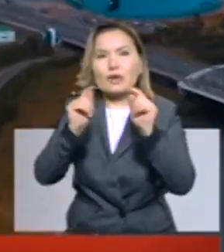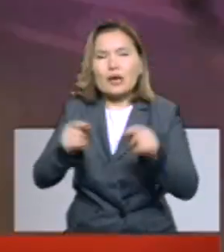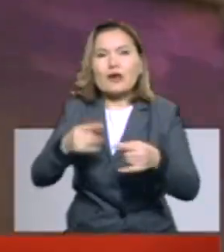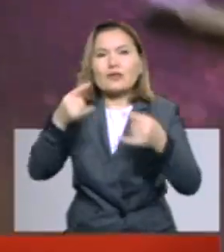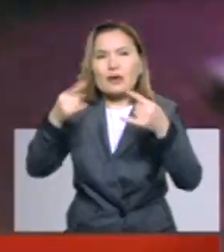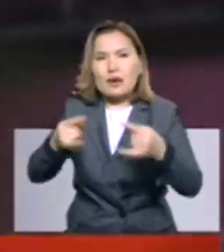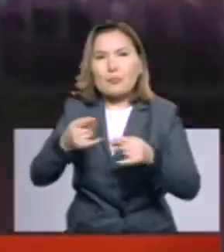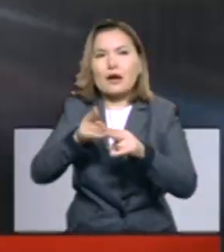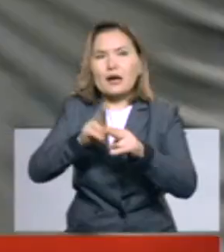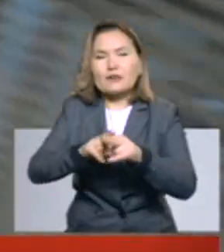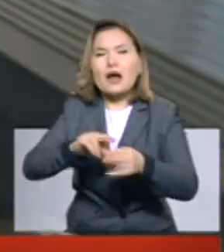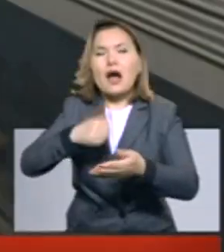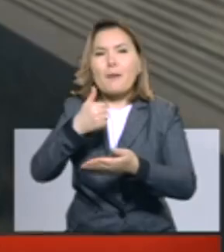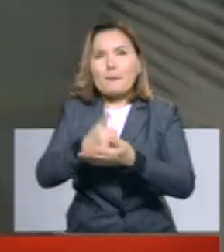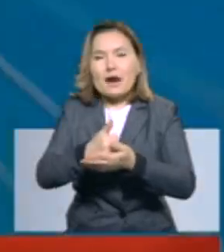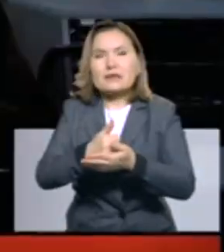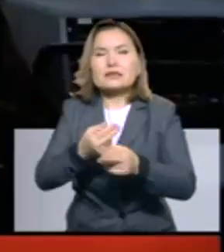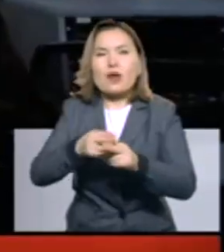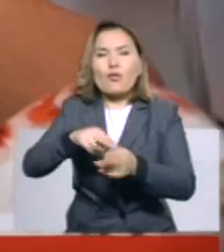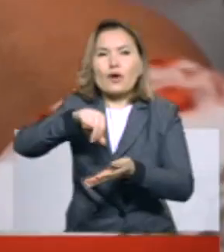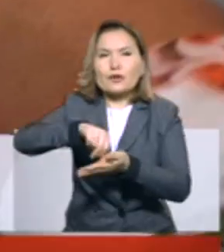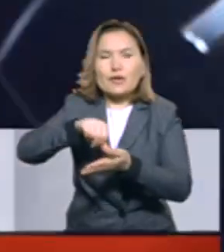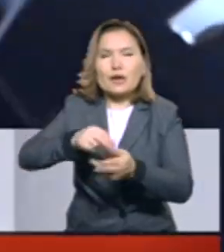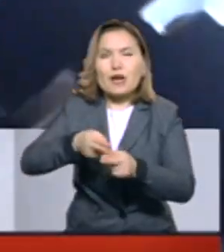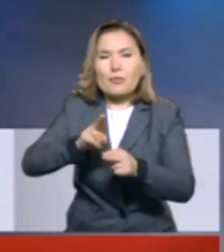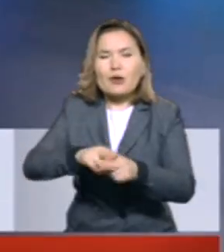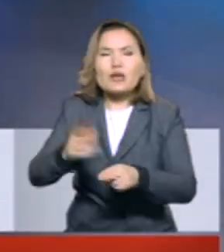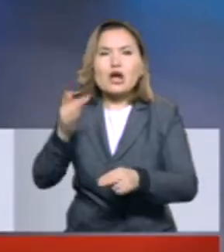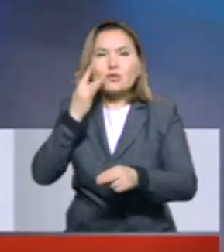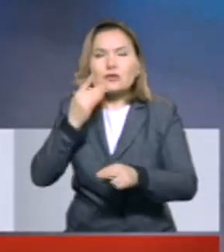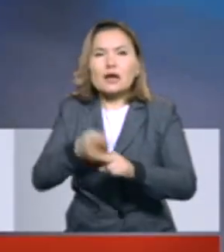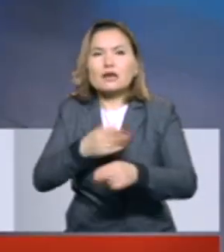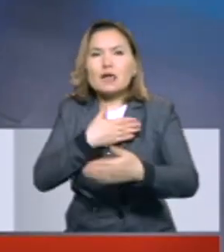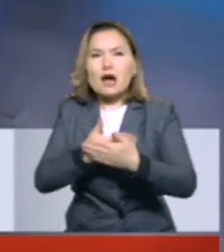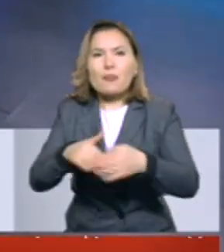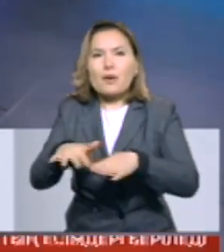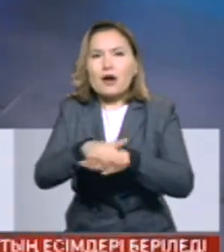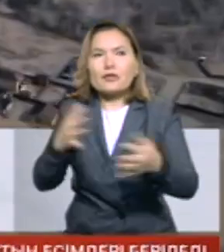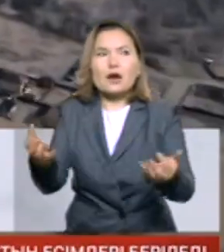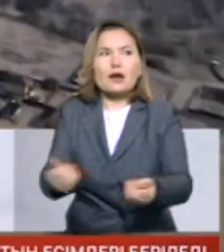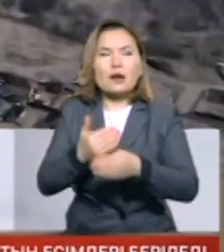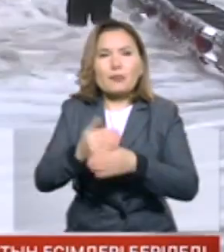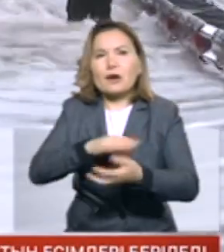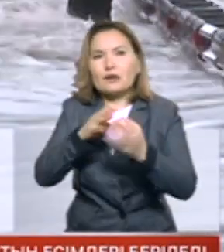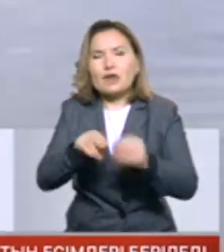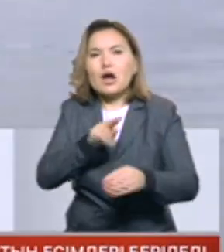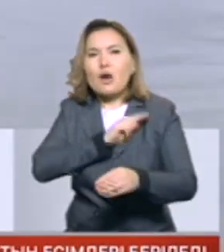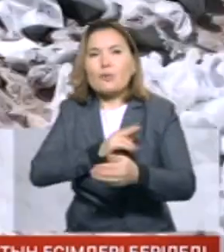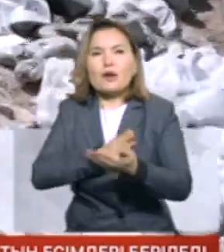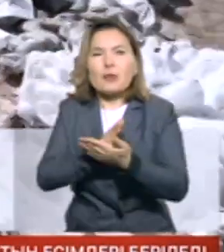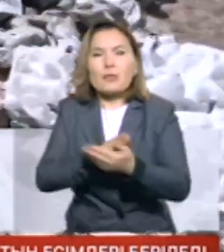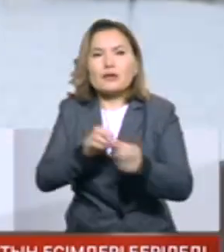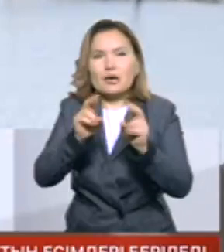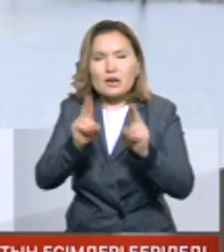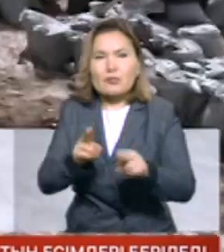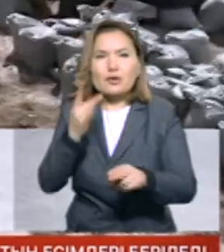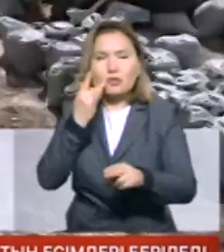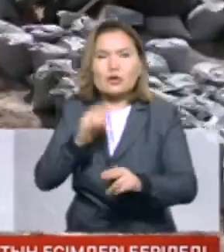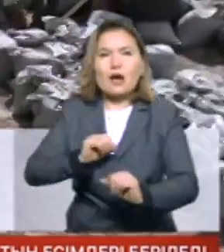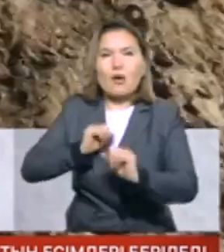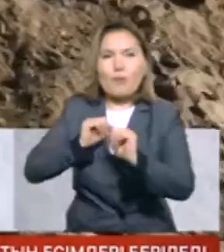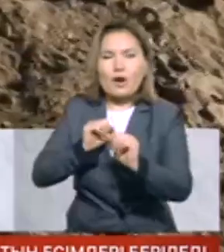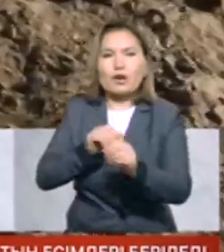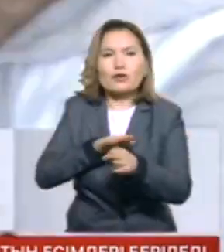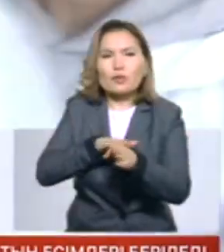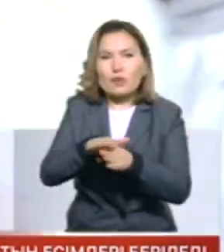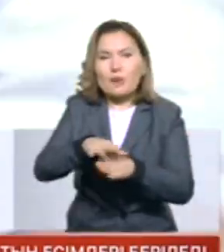Телемарафонның басты кейіпкерлері табиғи апат кезеңінде өз өмірі мен денсаулығын қауіп-қатерге тіге отырып, қызметі мен азаматтық борышын абыроймен